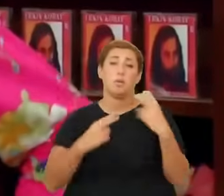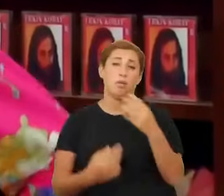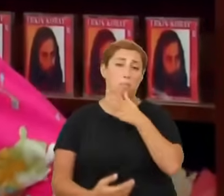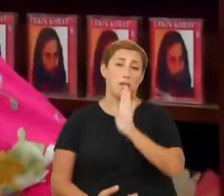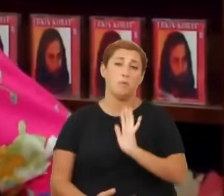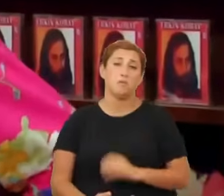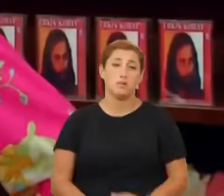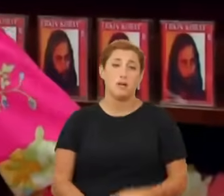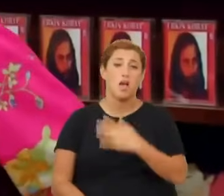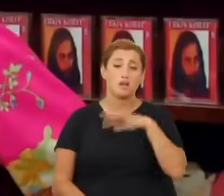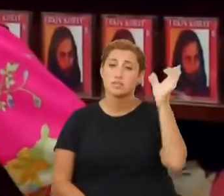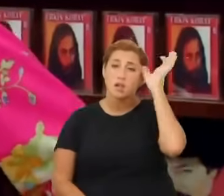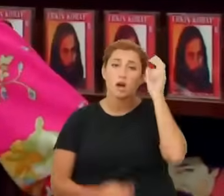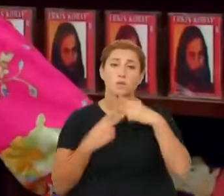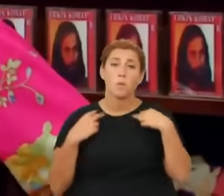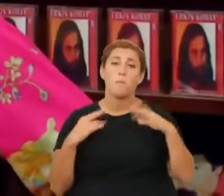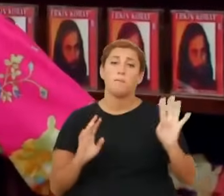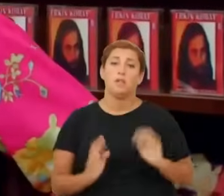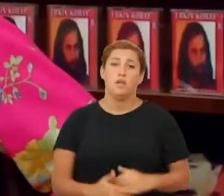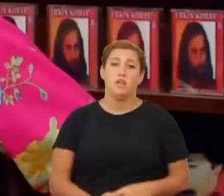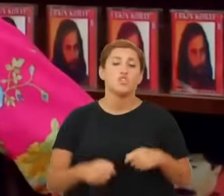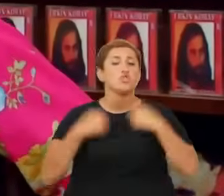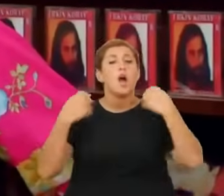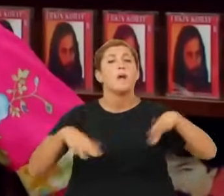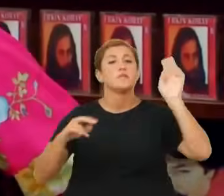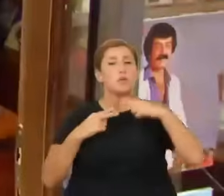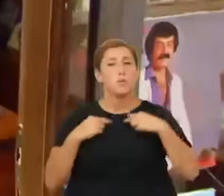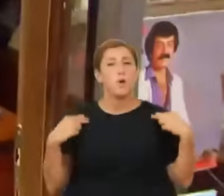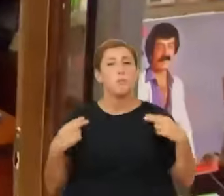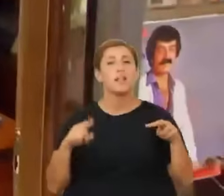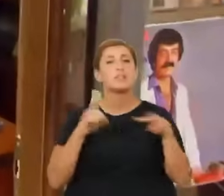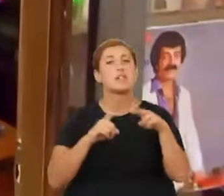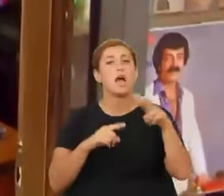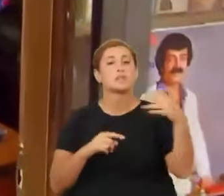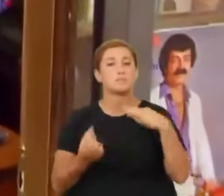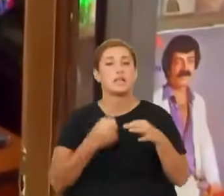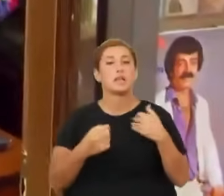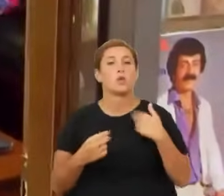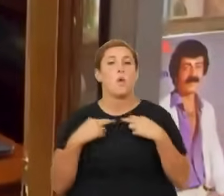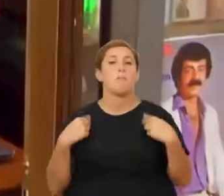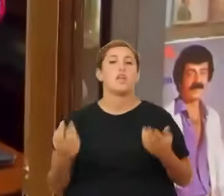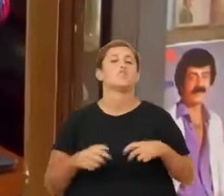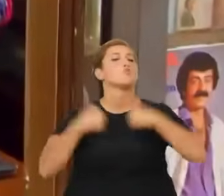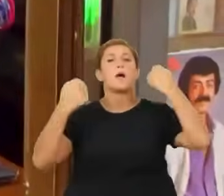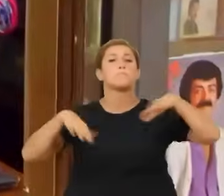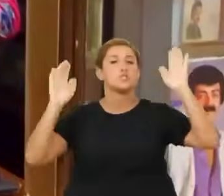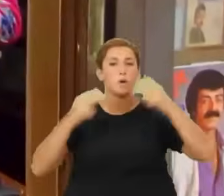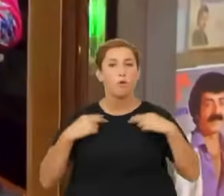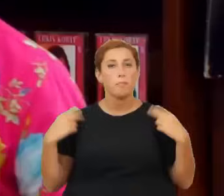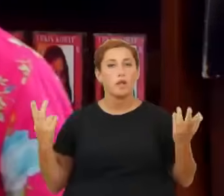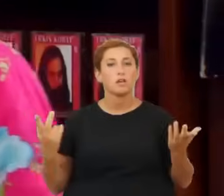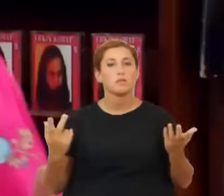de. Herkes taktı gömleği ya. Çıkarmayacağım lan gömleği. Nazlım dikti lan bu gömleği. Çıkarmayacağım lan